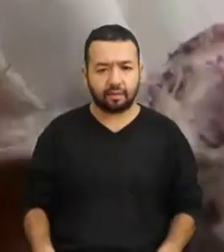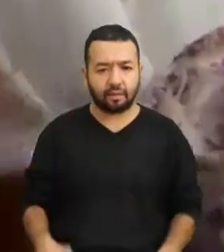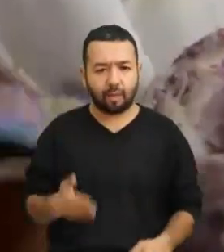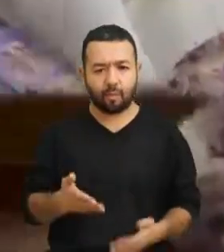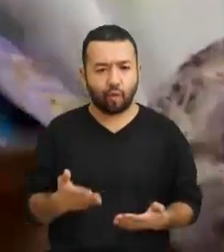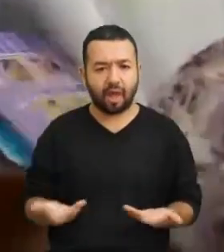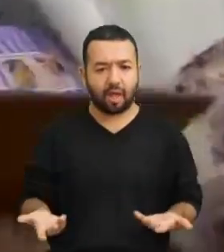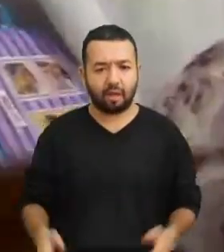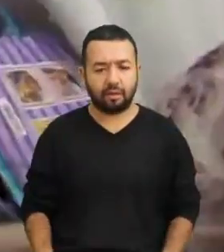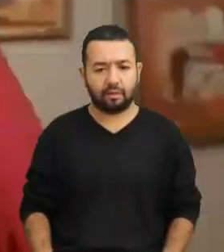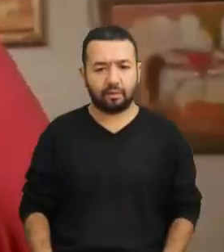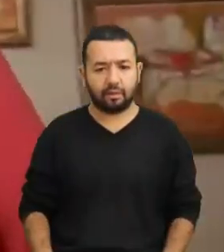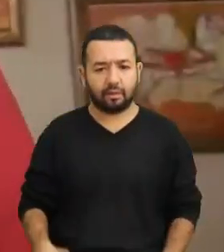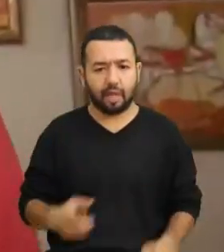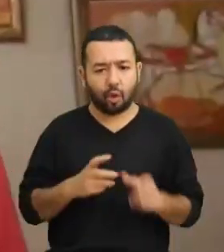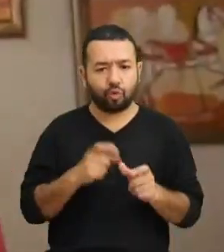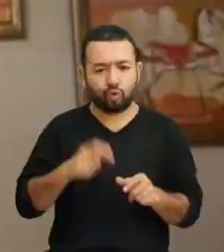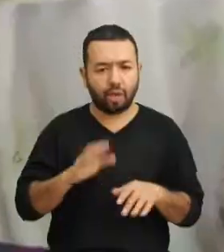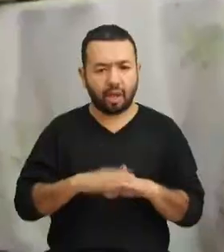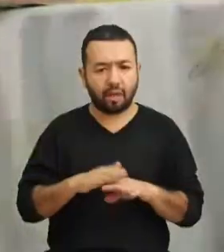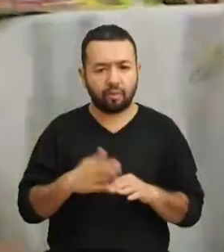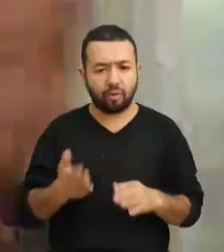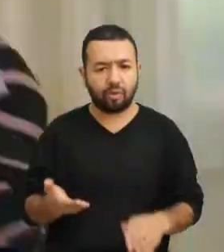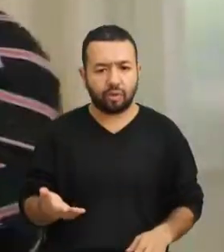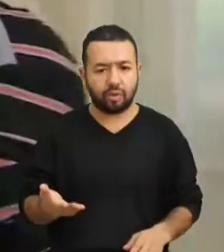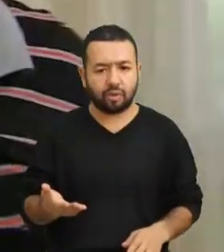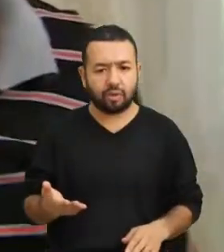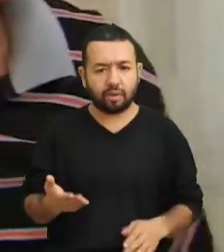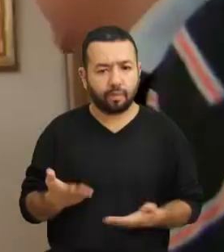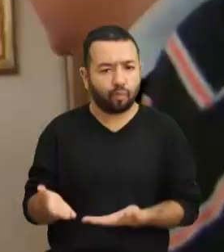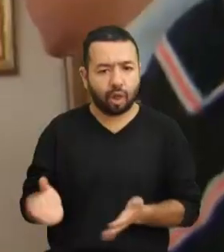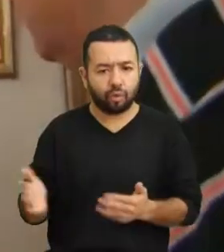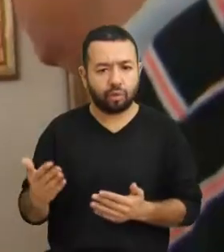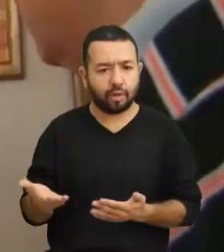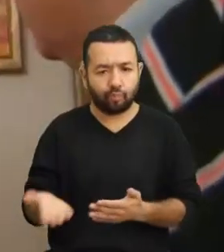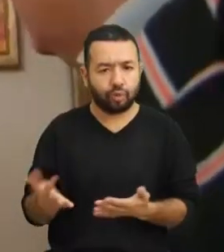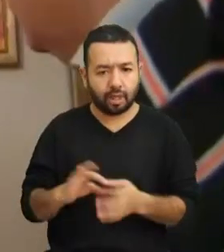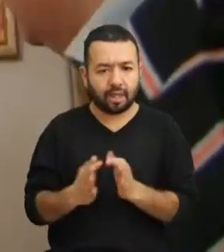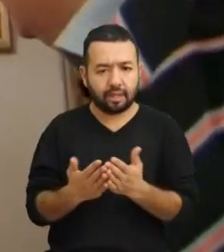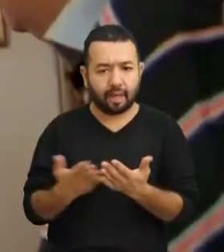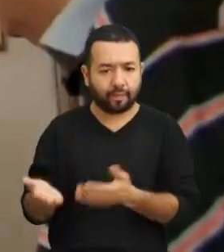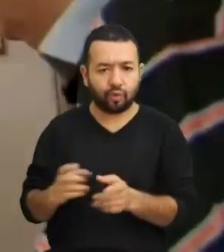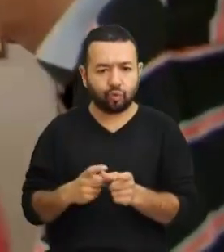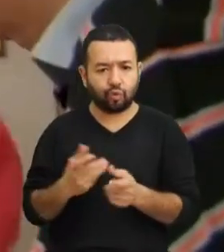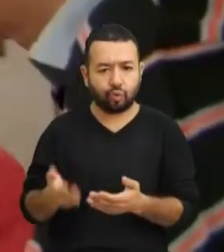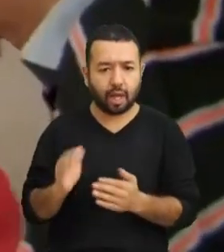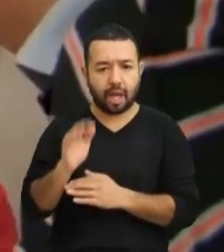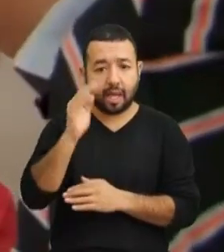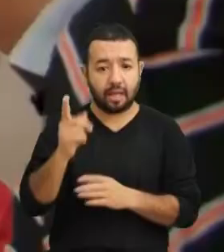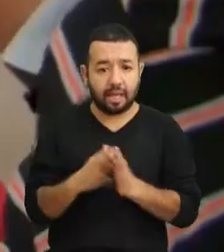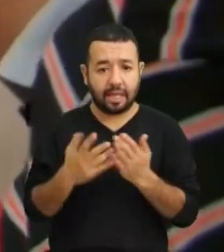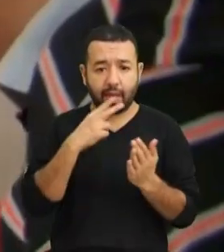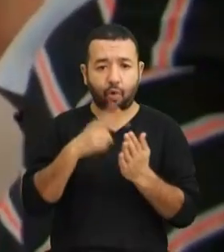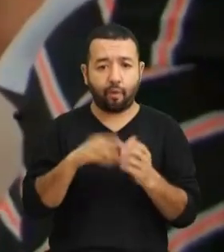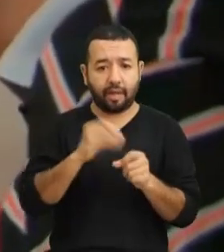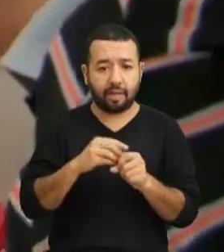ne ya? Ya Şükrü, ne yapıyorsun ya? Ne, bu ne ya? Ya ne? Kitap işte Şükrü. Hayatında hiç kitap okumadığın